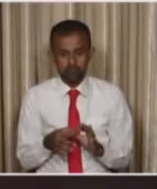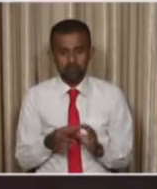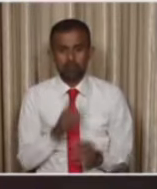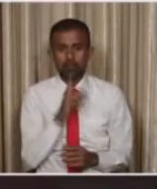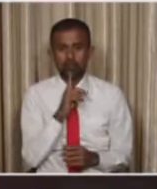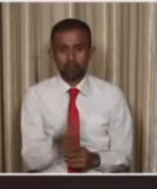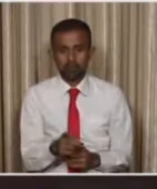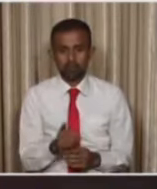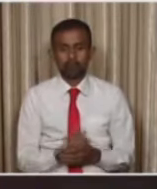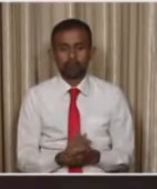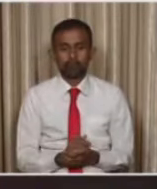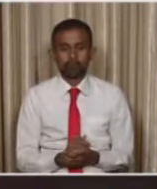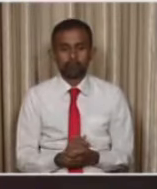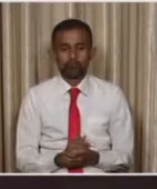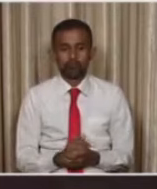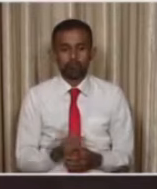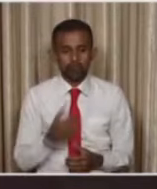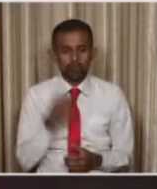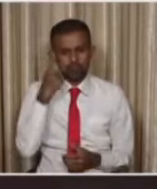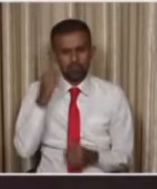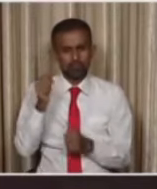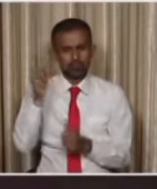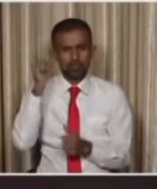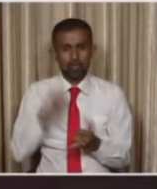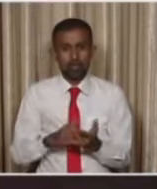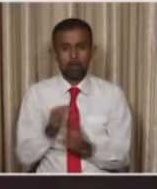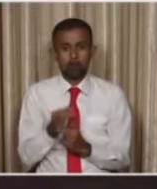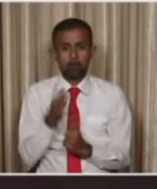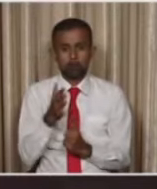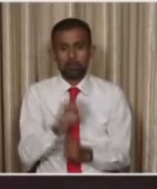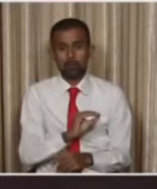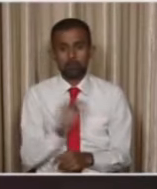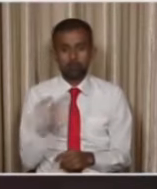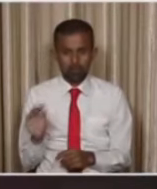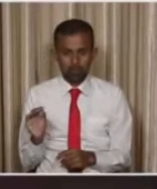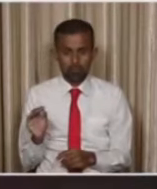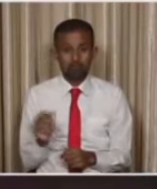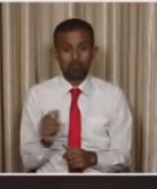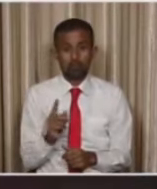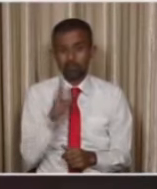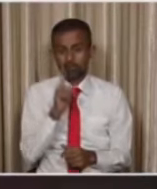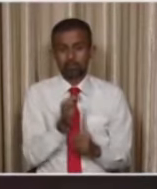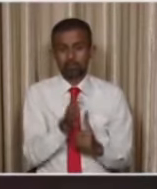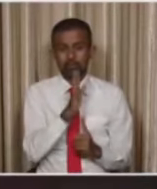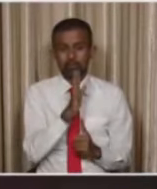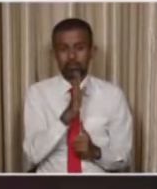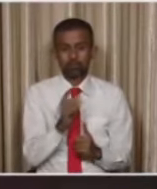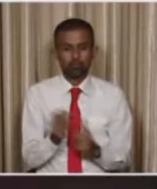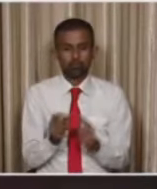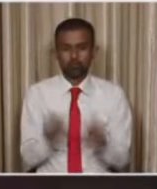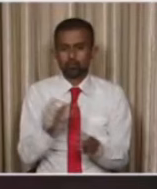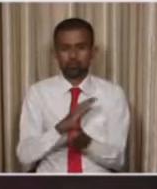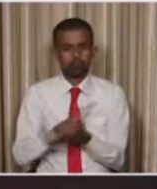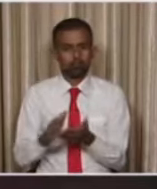තියෙන්නේ. මොකද අපි දන්න ඉතිහාසයේ ආර් ප්‍රේමදාස මැතිතුමාෙන් පස්සේ හිටපු එක ජනාධිපතිවරයෙක් පොඩි මිනිස්සු ගැන වැඩ කරේ